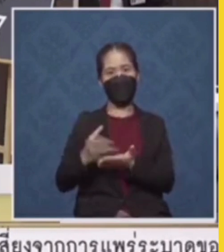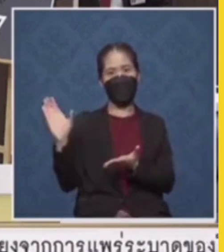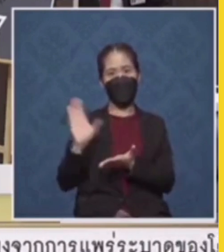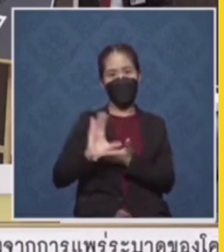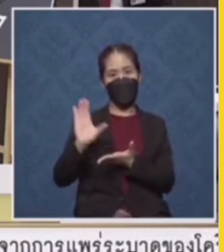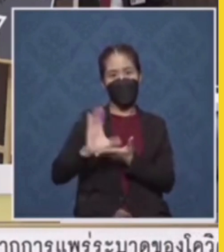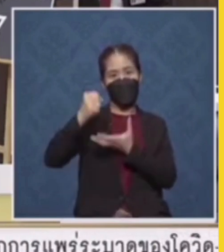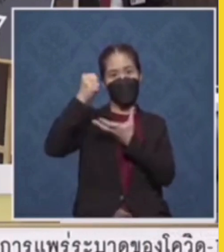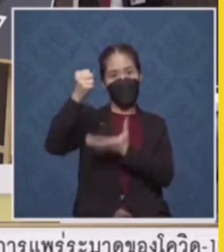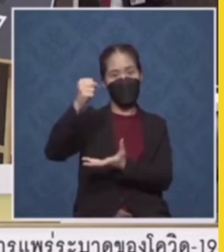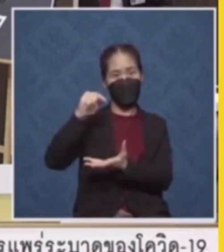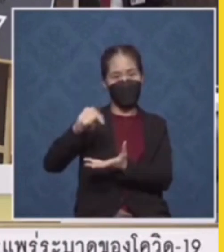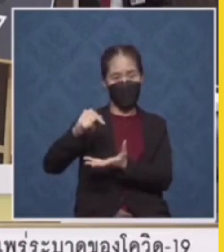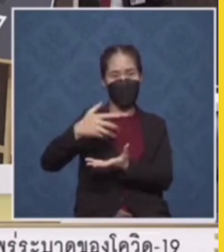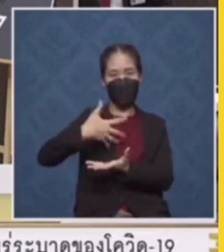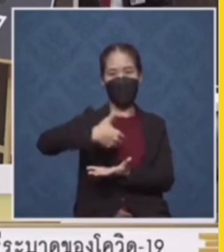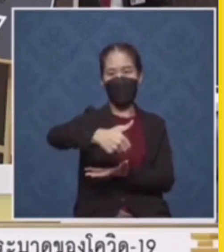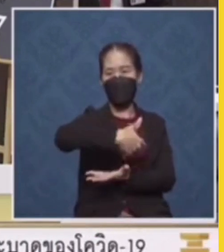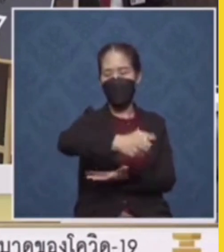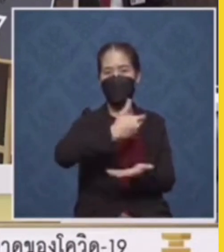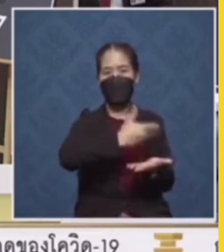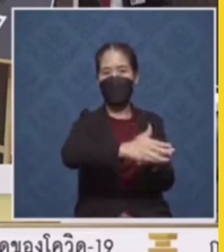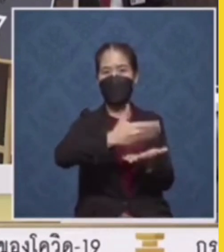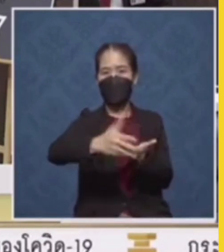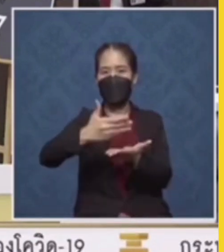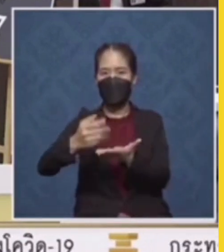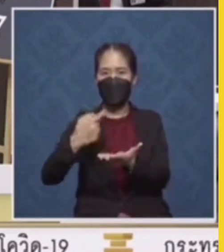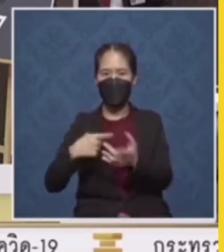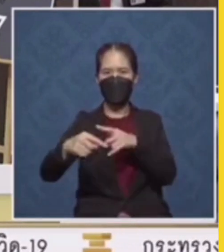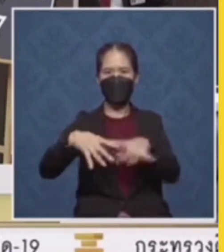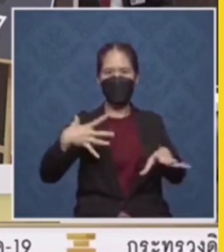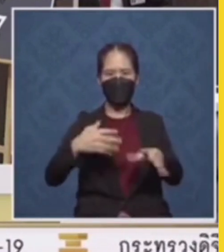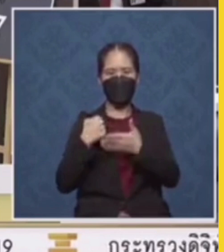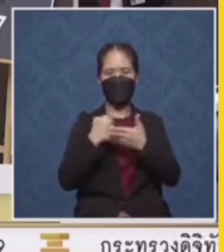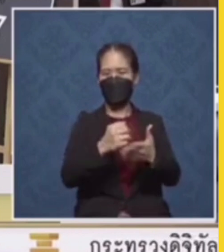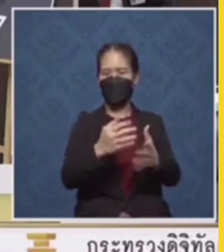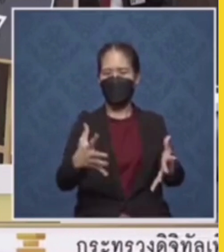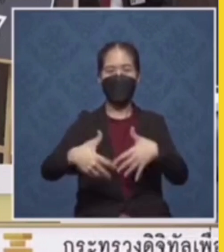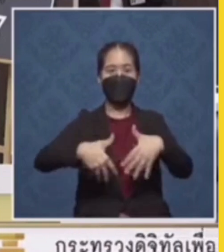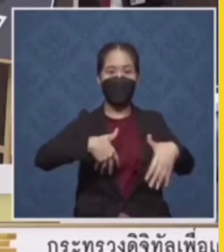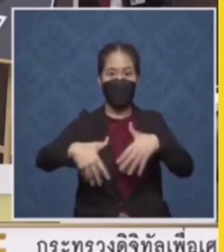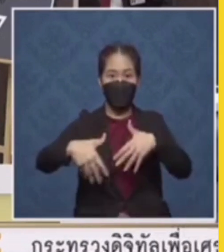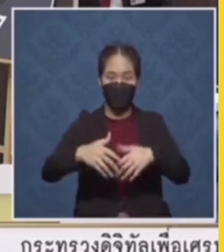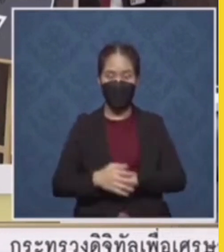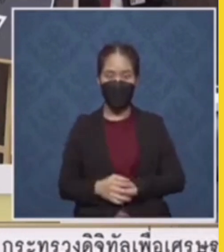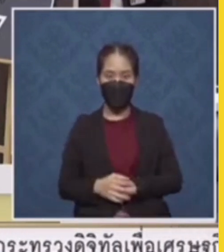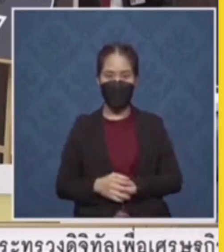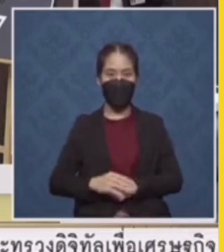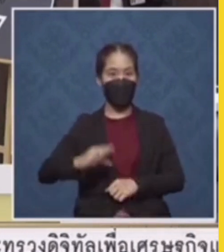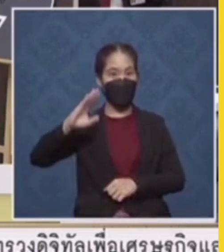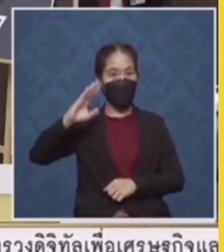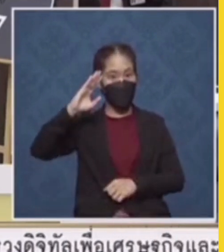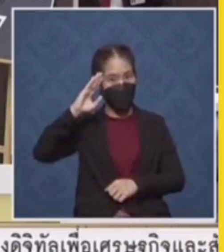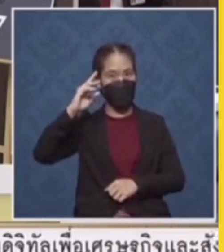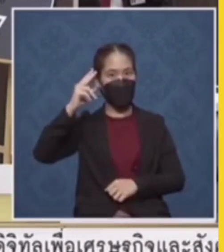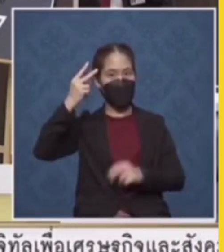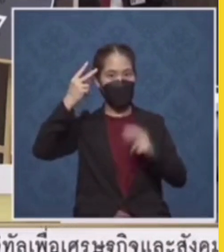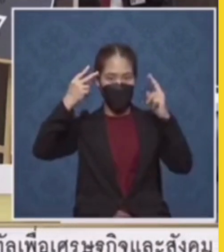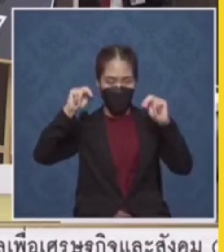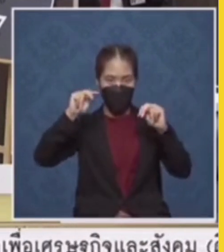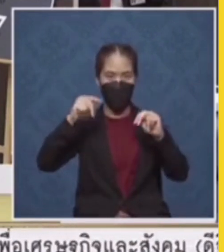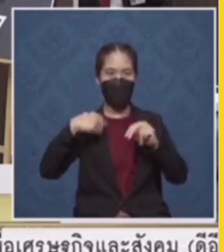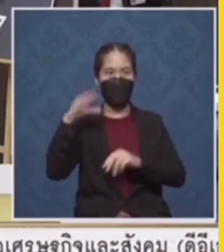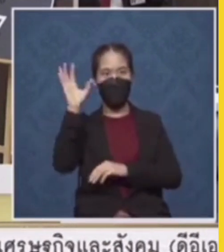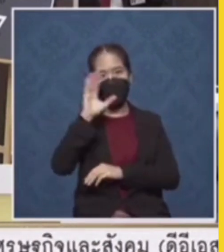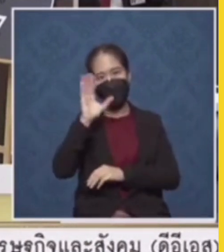ำลงคนไปในทศทางทจะเป็ปฏิปักกัพี่น้ประชาชนและผลเอกประยตจารยโชายังคงเสวงหาผลประโยชน